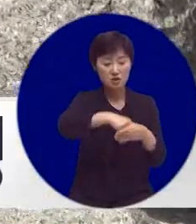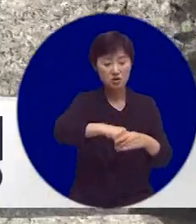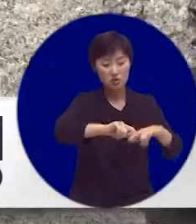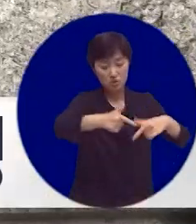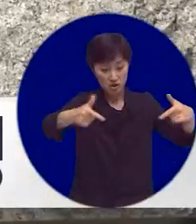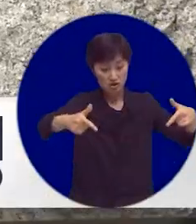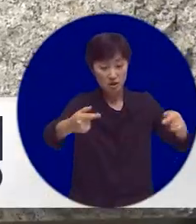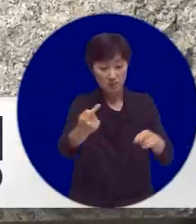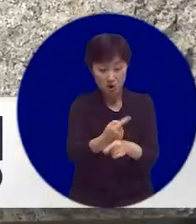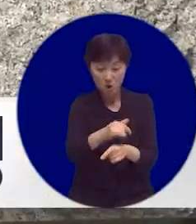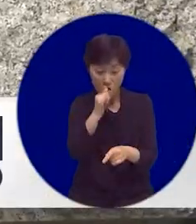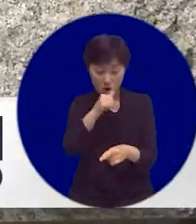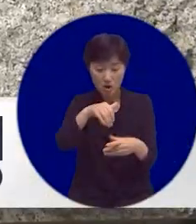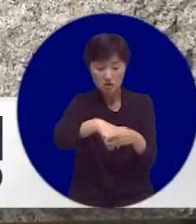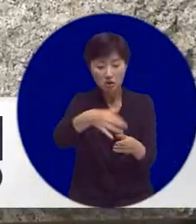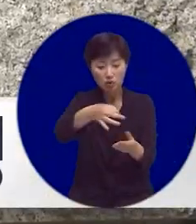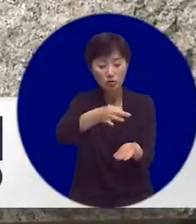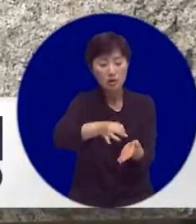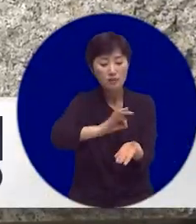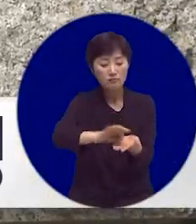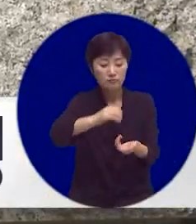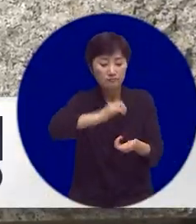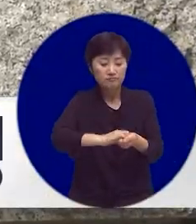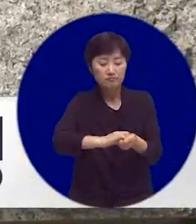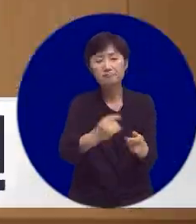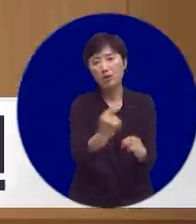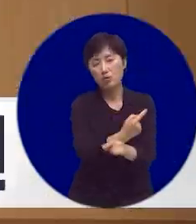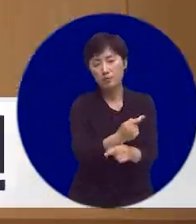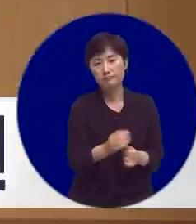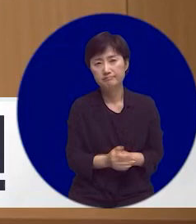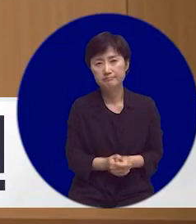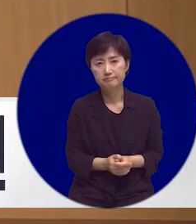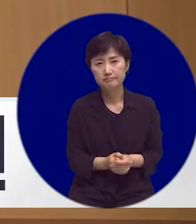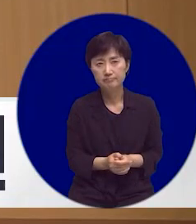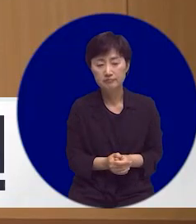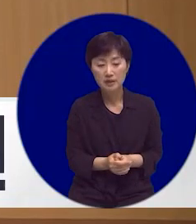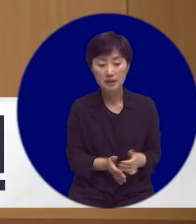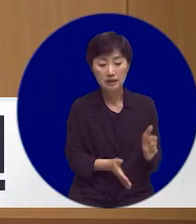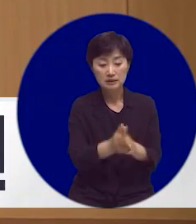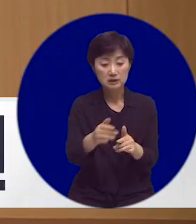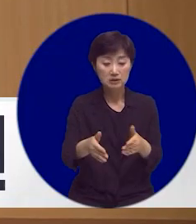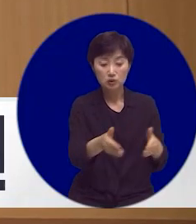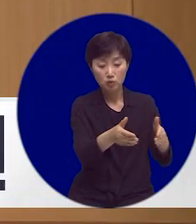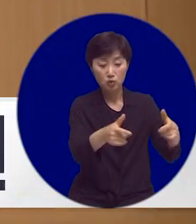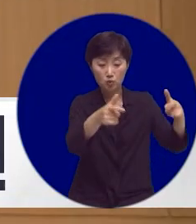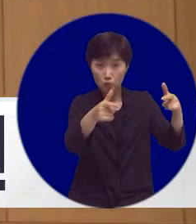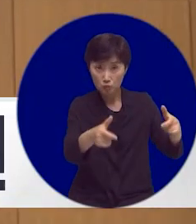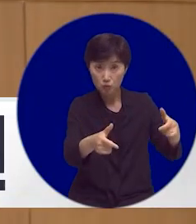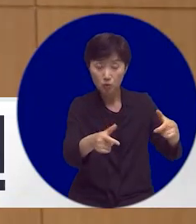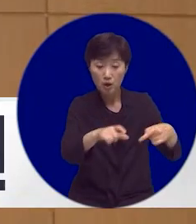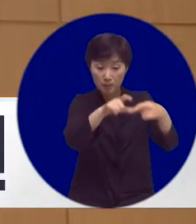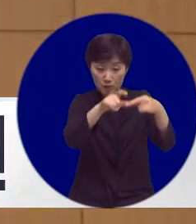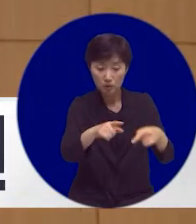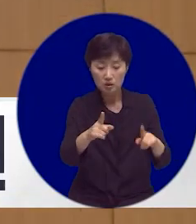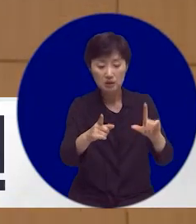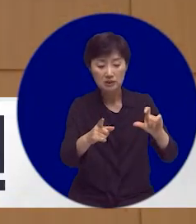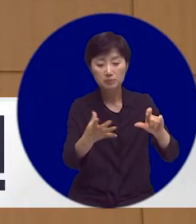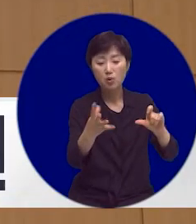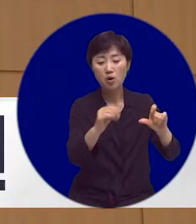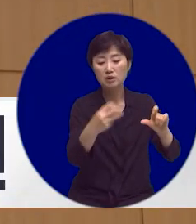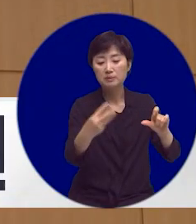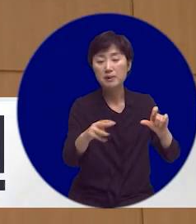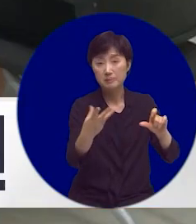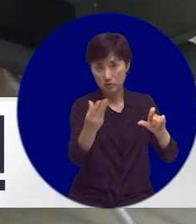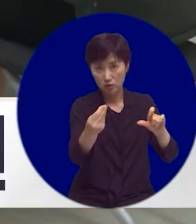변경된 경우 선거비용 제한액을 재산정했습니다. 변경된 시도지사의 선거비용 제한액 평균은 15억